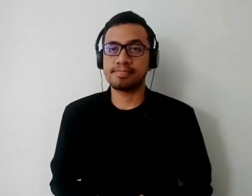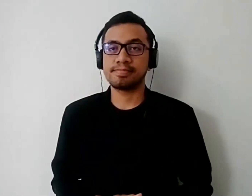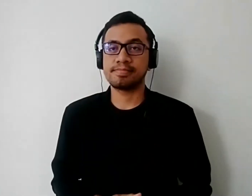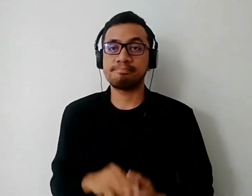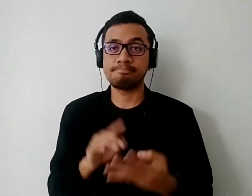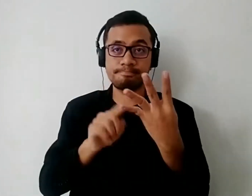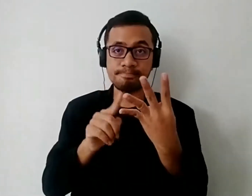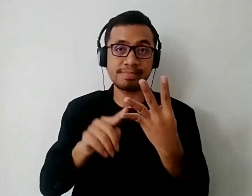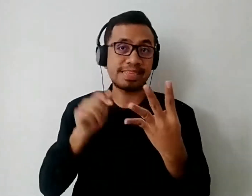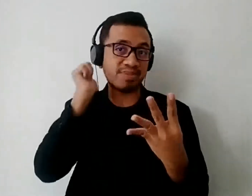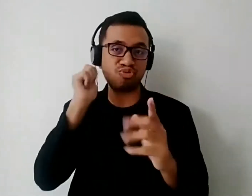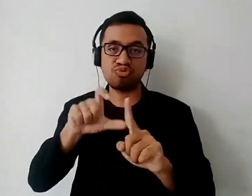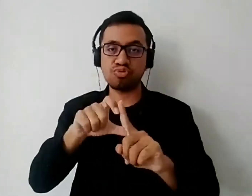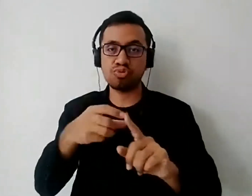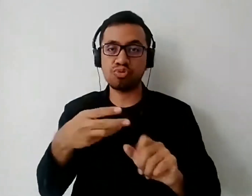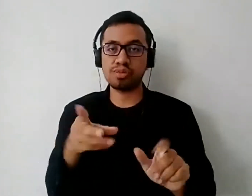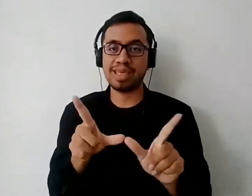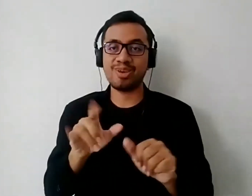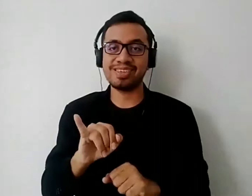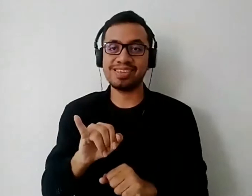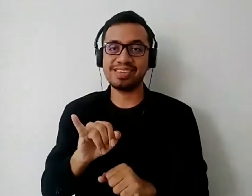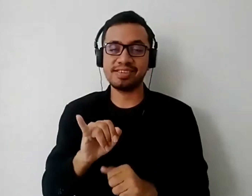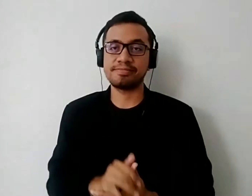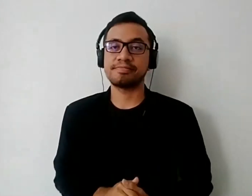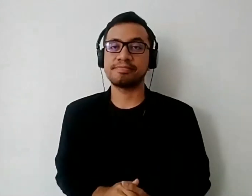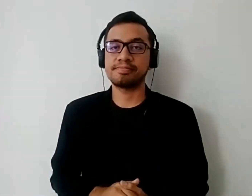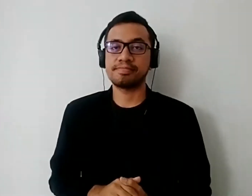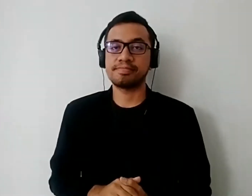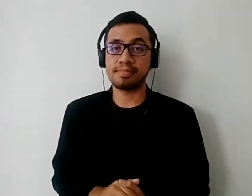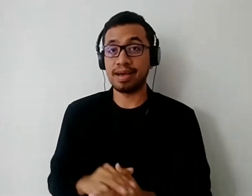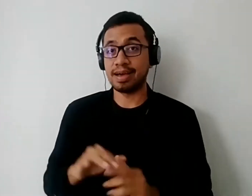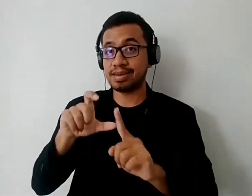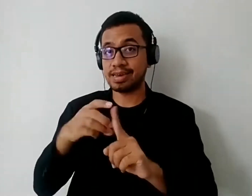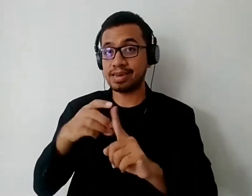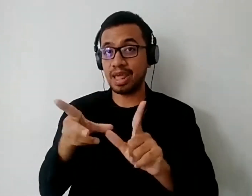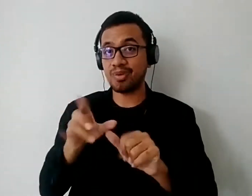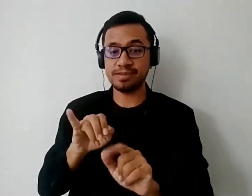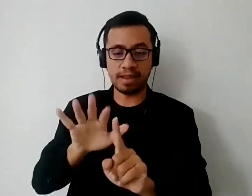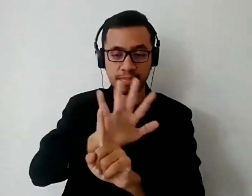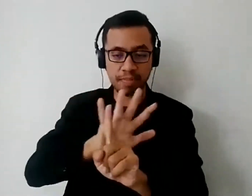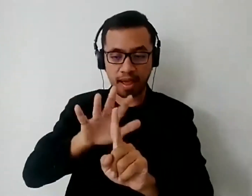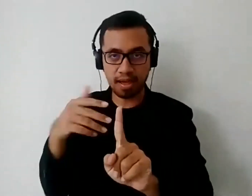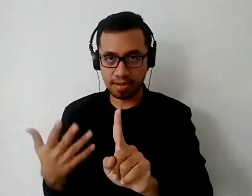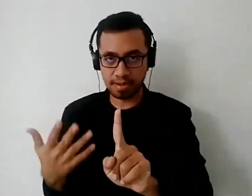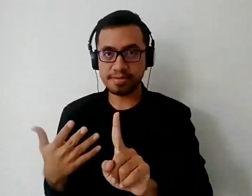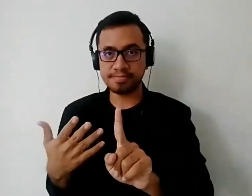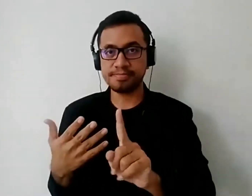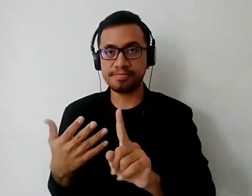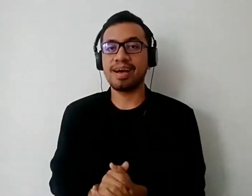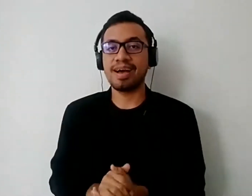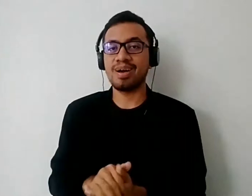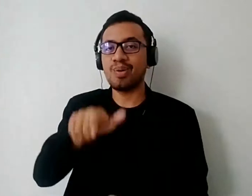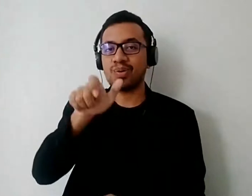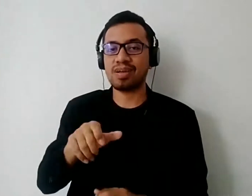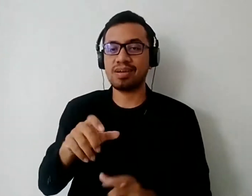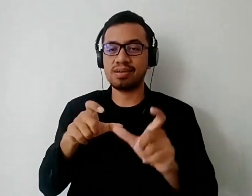Ibu Dewi Haryani Susila Stuti. Ya. Kalau saya lihat latar belakang Ibu Dewi, ini sosiologi. Ya.